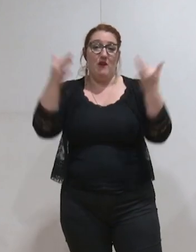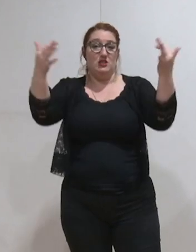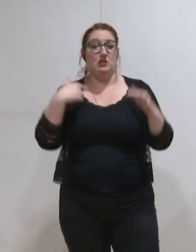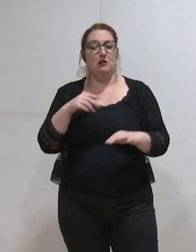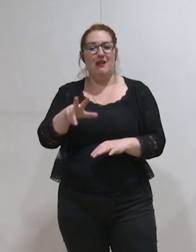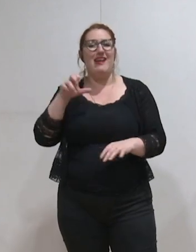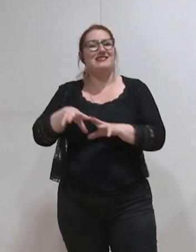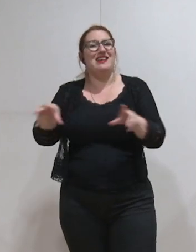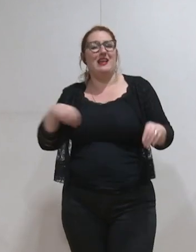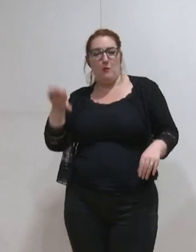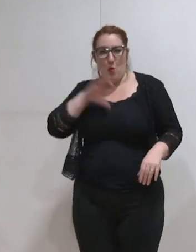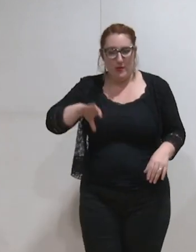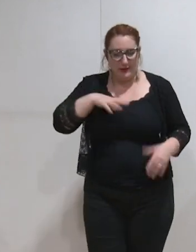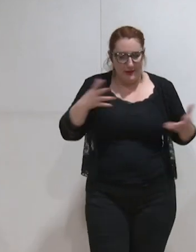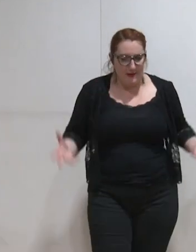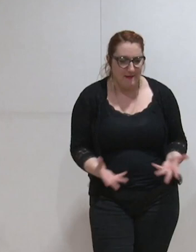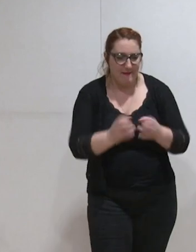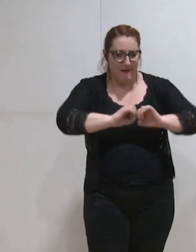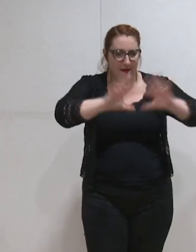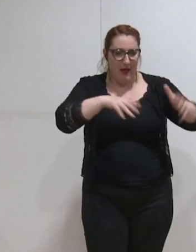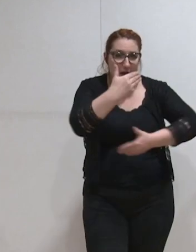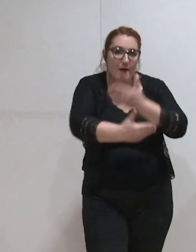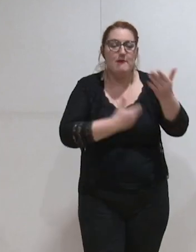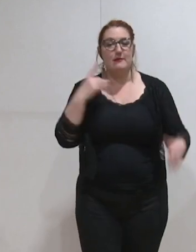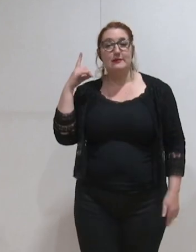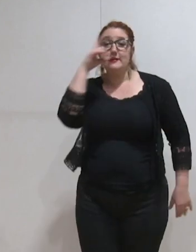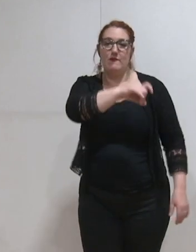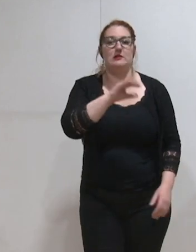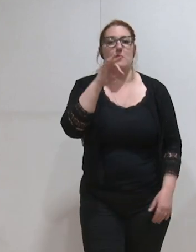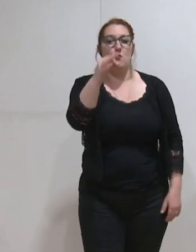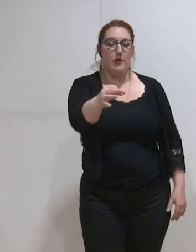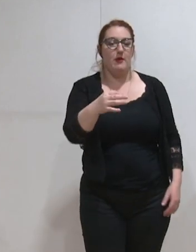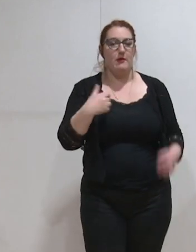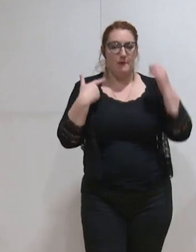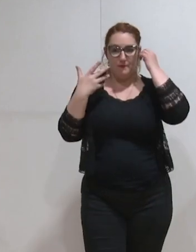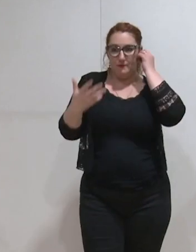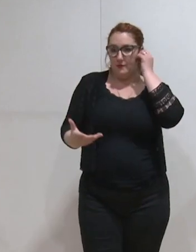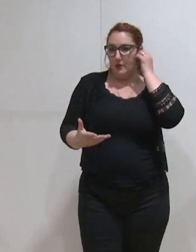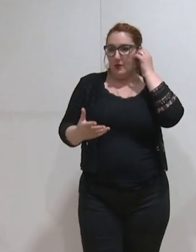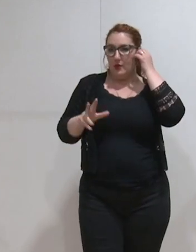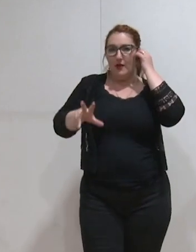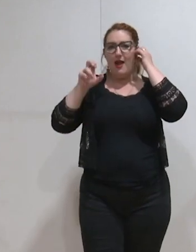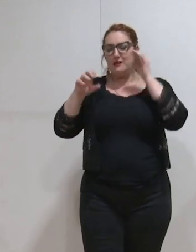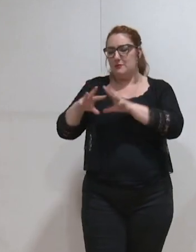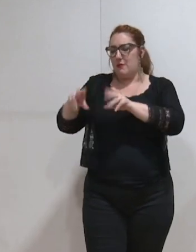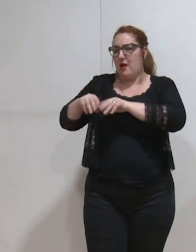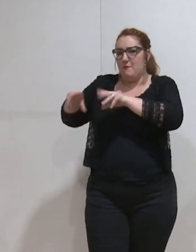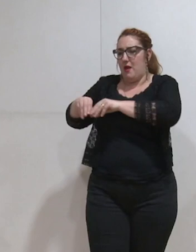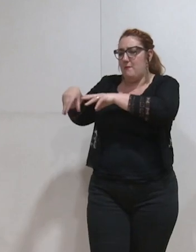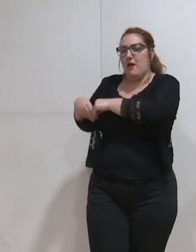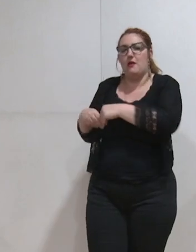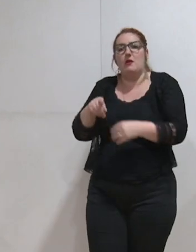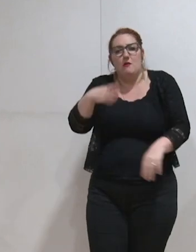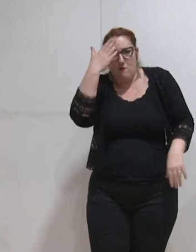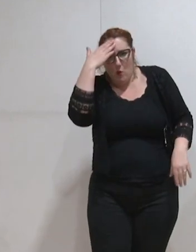précédent mandat lui donner de la clarté et avancer c'est difficile ceux qui ont l'histoire de cette des dernières municipalités dans cette ville connaissent la